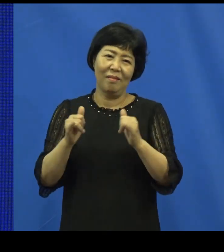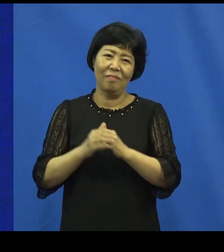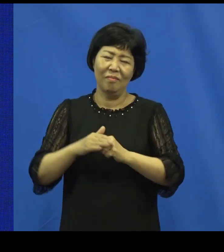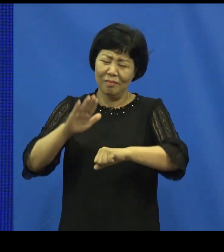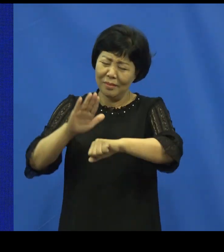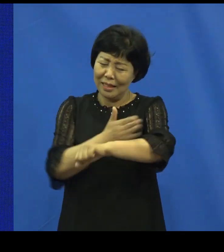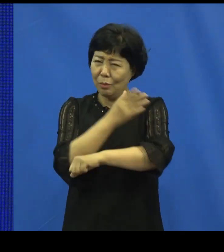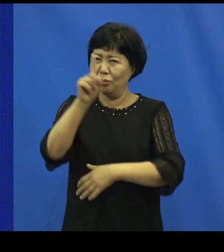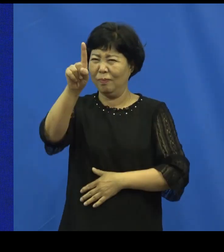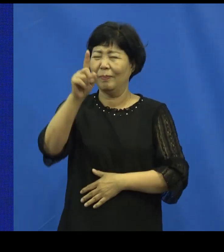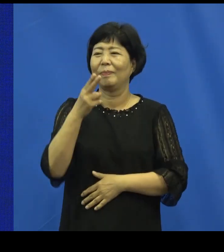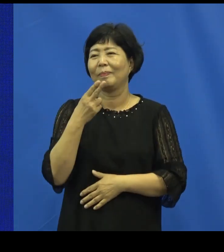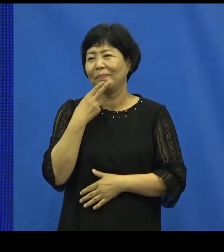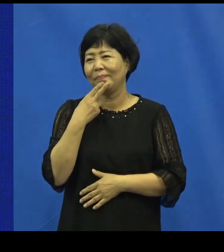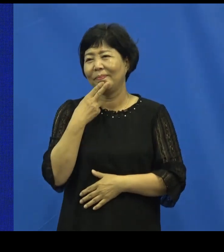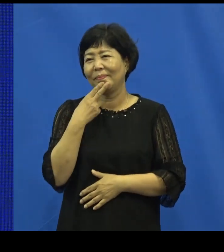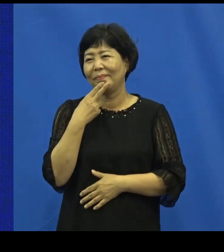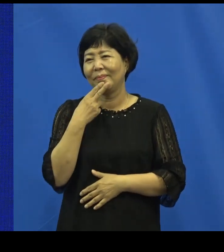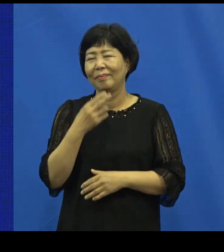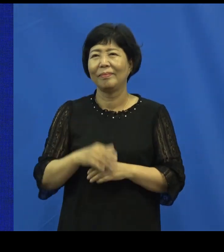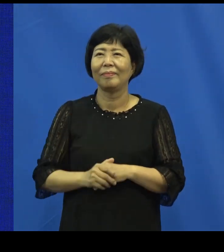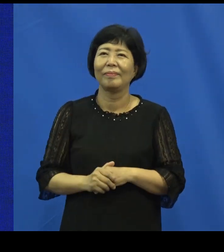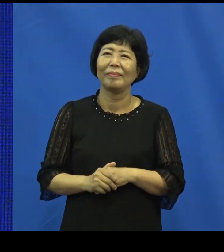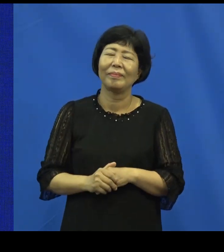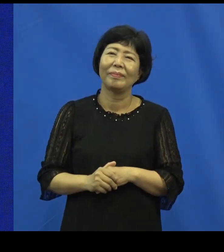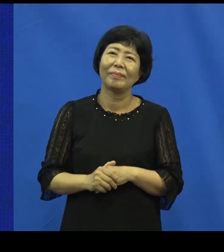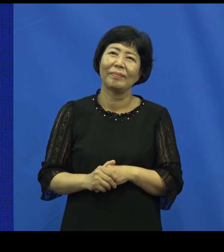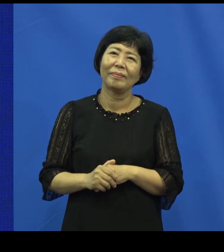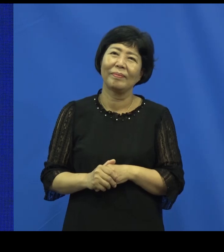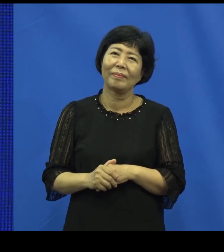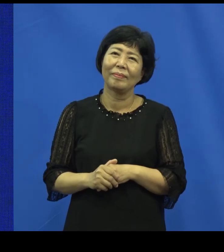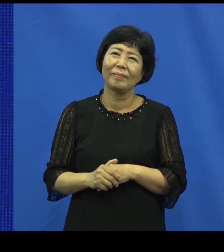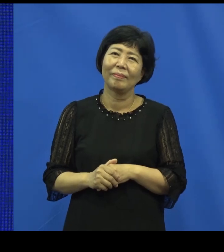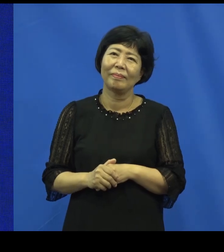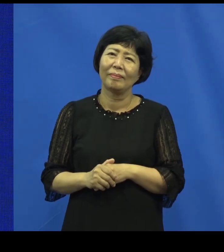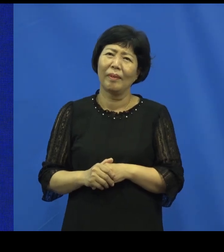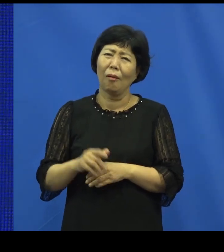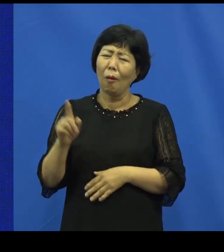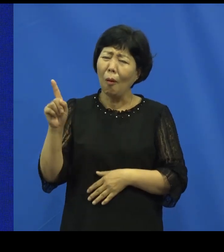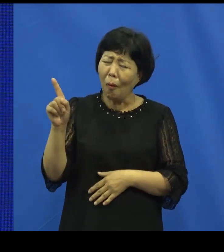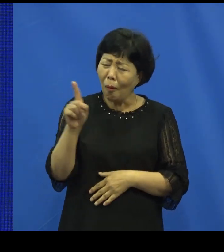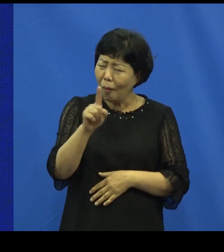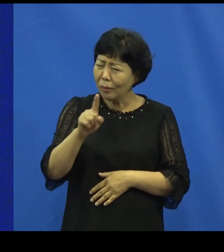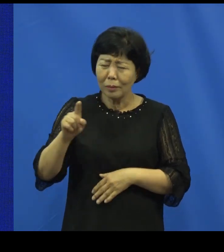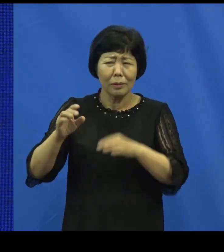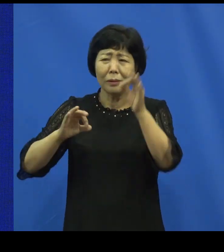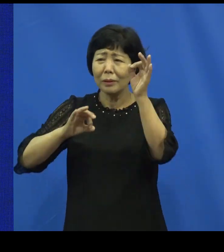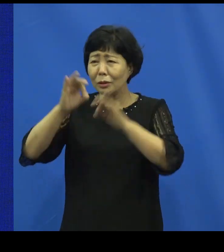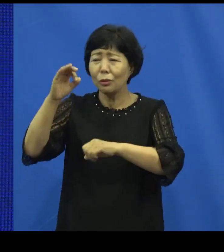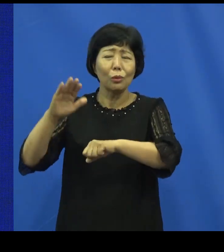거거든요. 근데 아무 근거, 아무 허물을 찾지 못했다. 아무 그릇됨이 없었다.